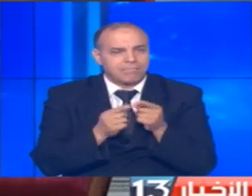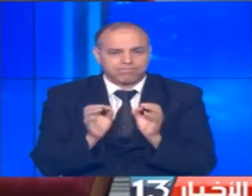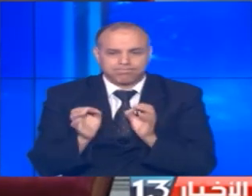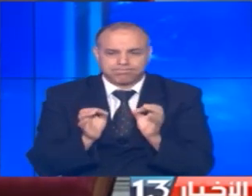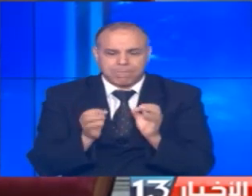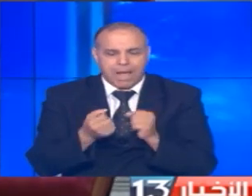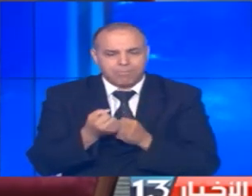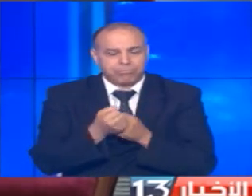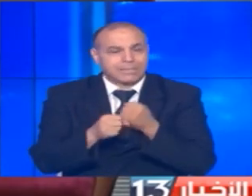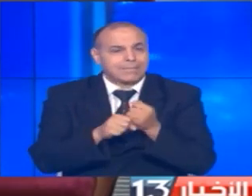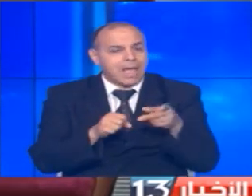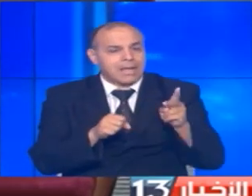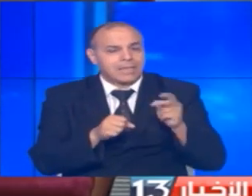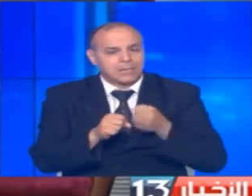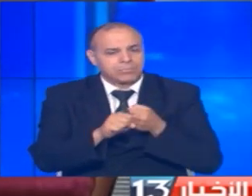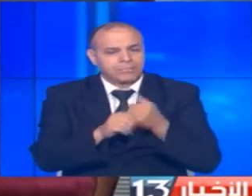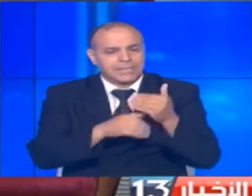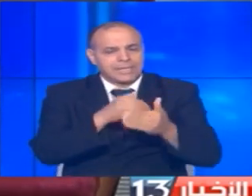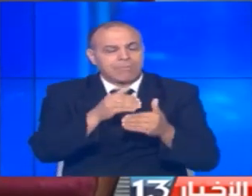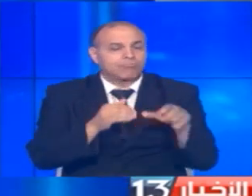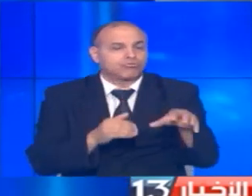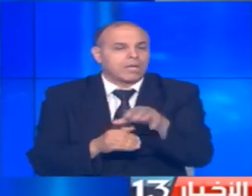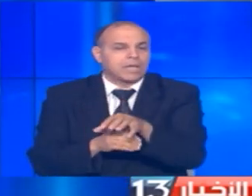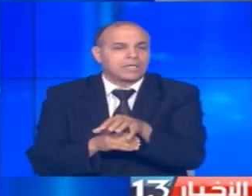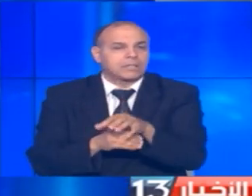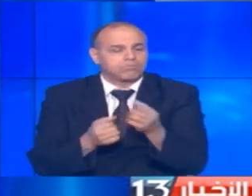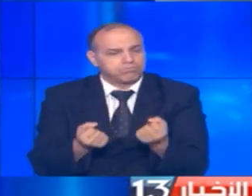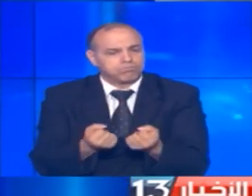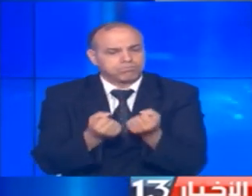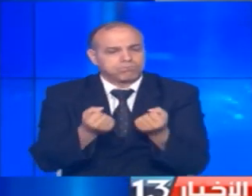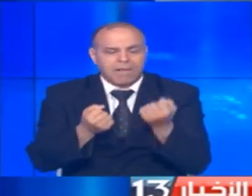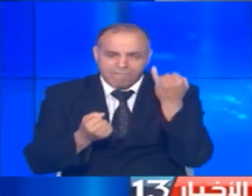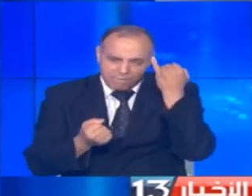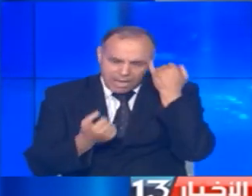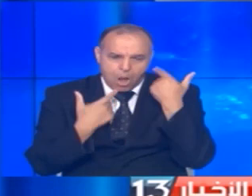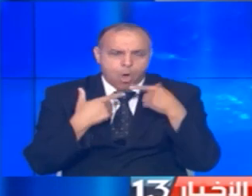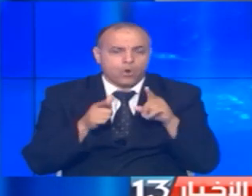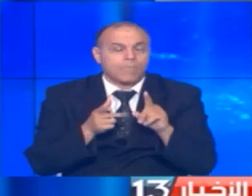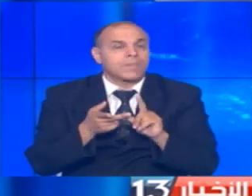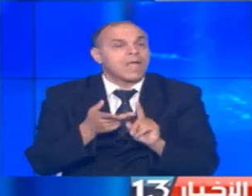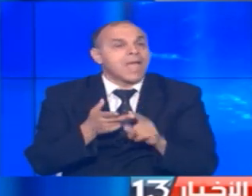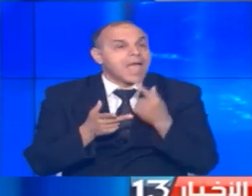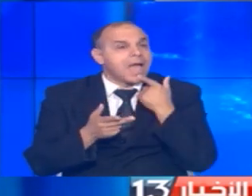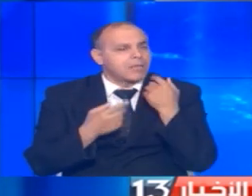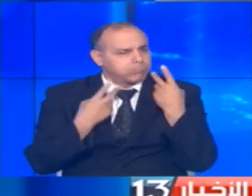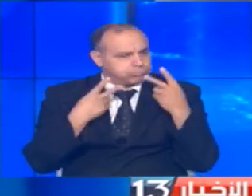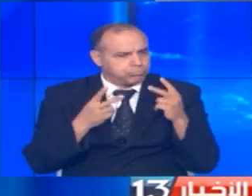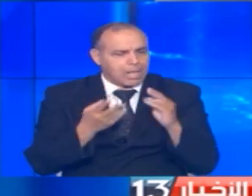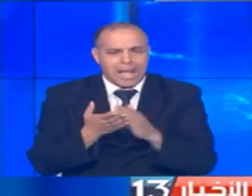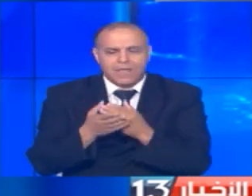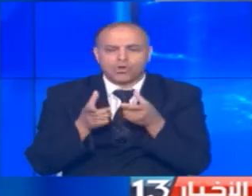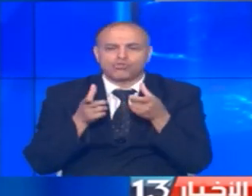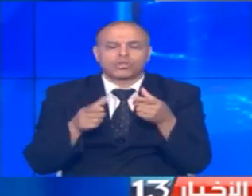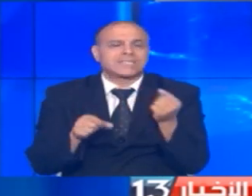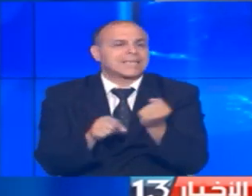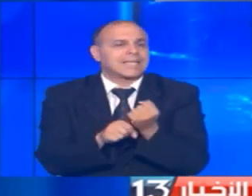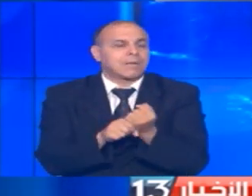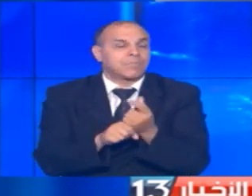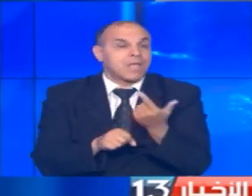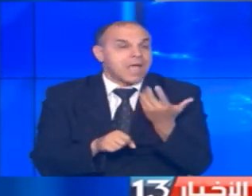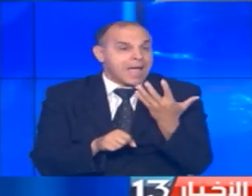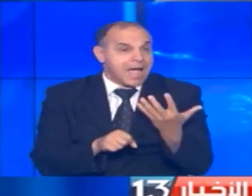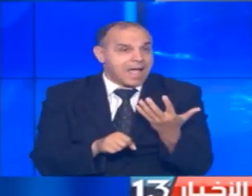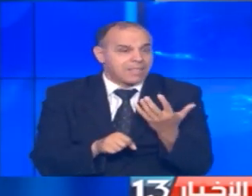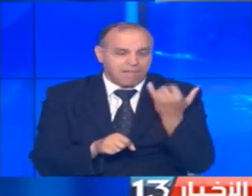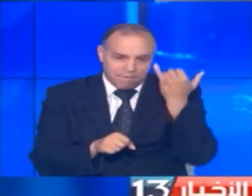على الاستثمار ودفع التنمية في الجهات وتشجيع المبادرة الحرة بما يسمح بتوفير فرص عمل. هذا